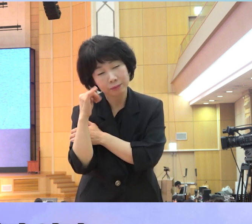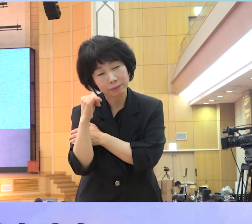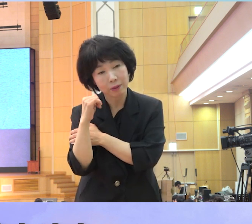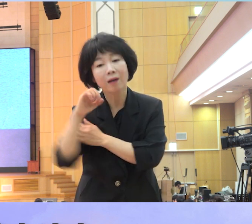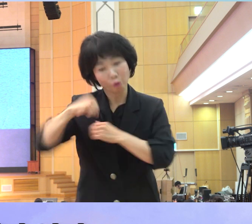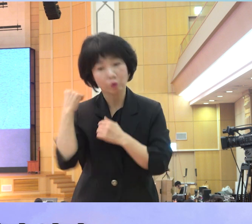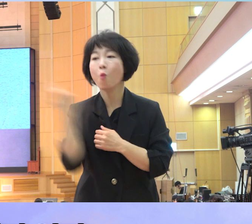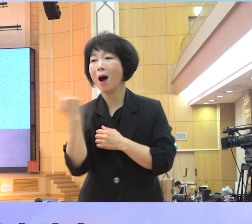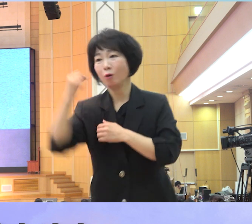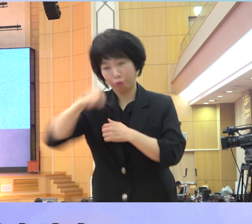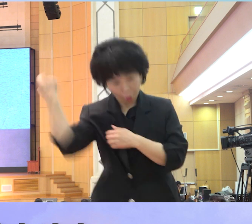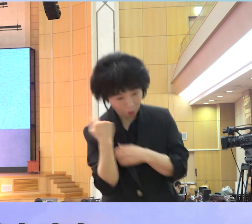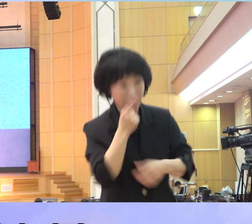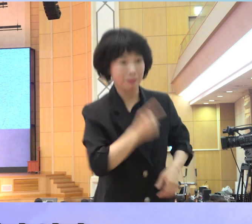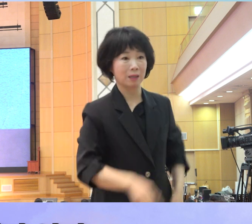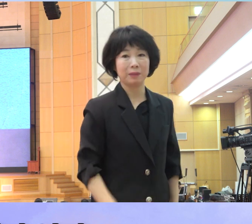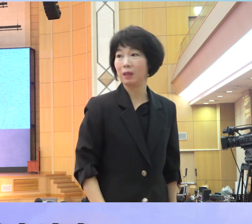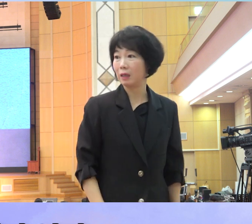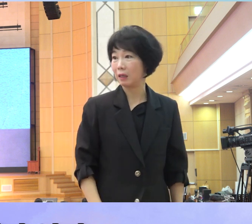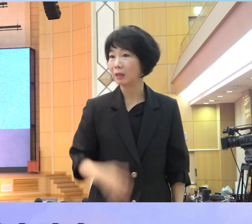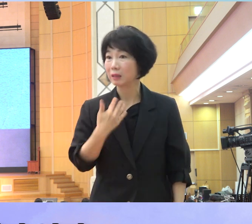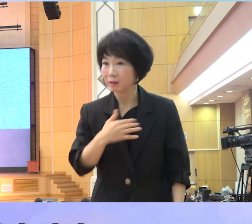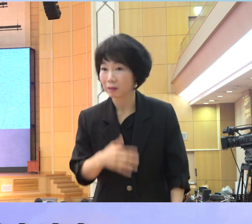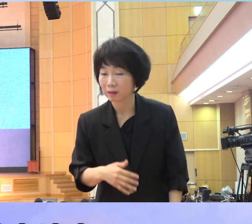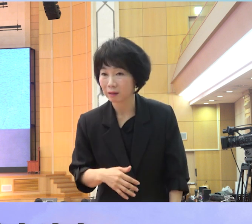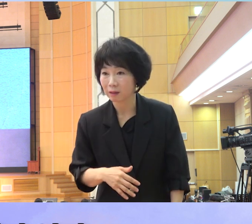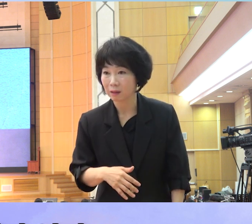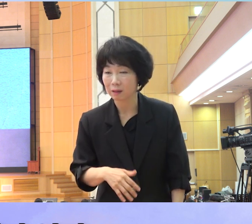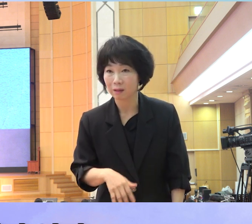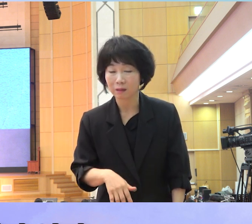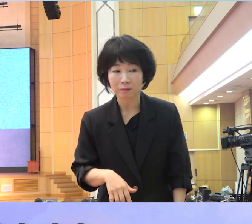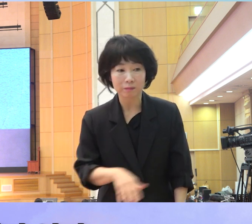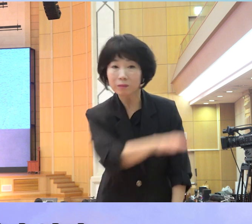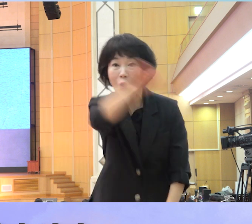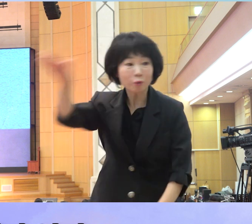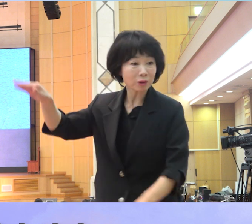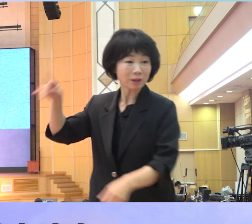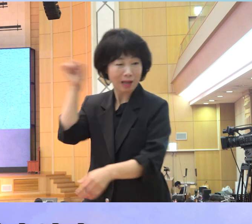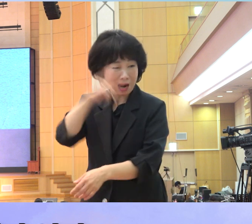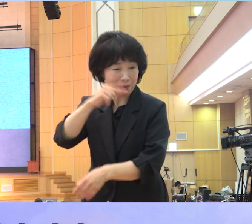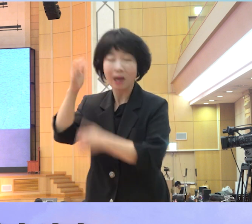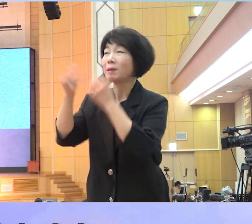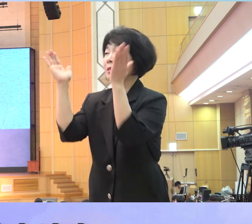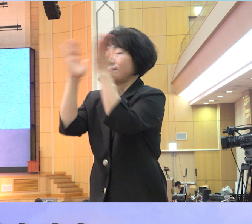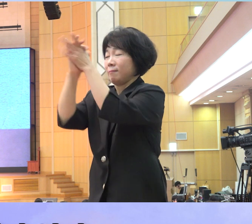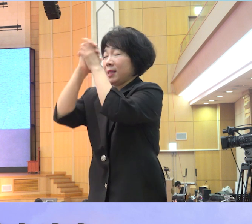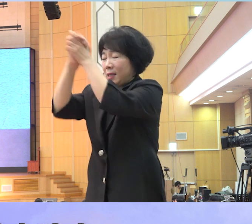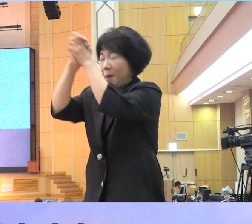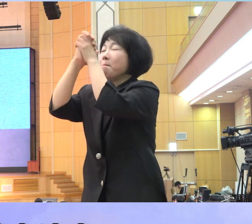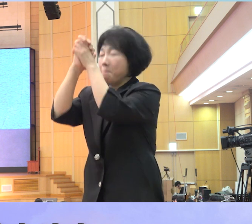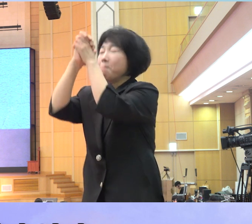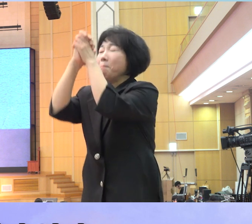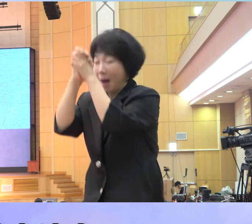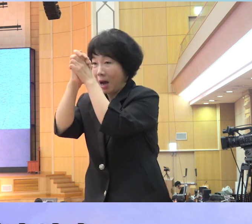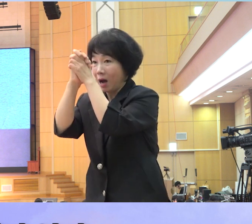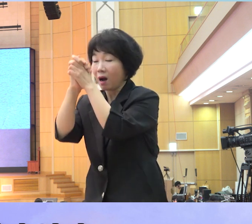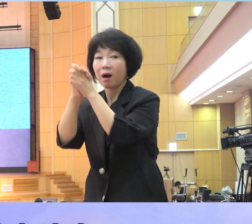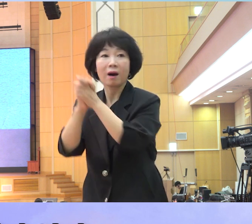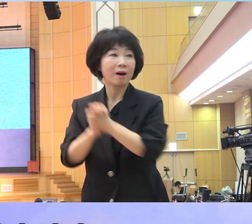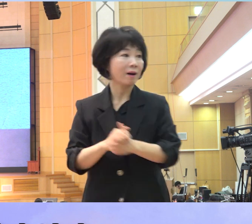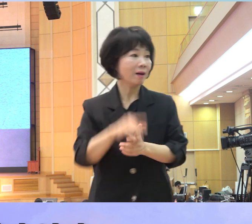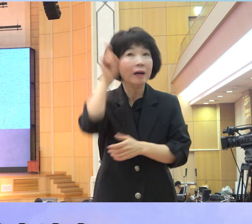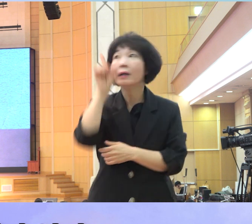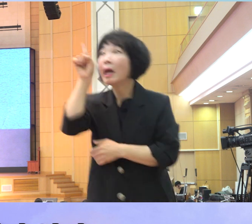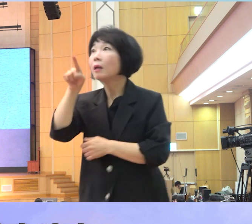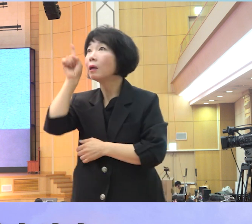우리는 똑같아요. 이것도 하나님과 우리 사이에서도 우리는 기도하고 나면 빠른 응답을 원해요. 어느